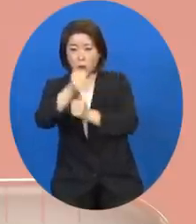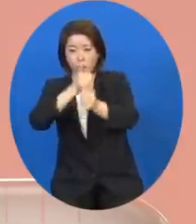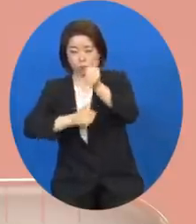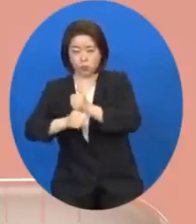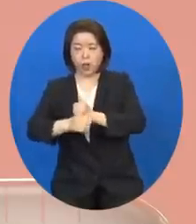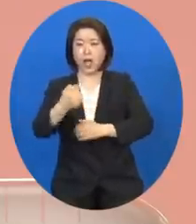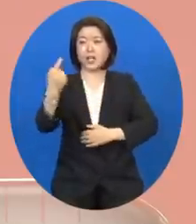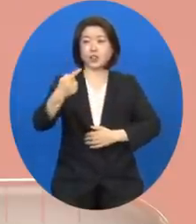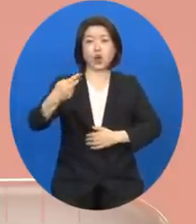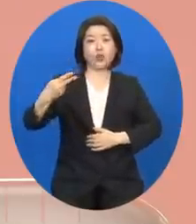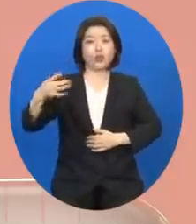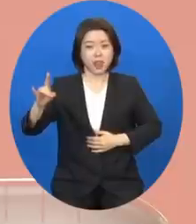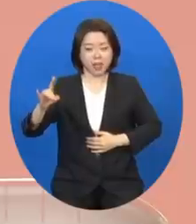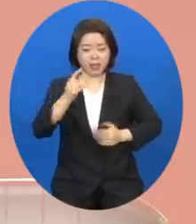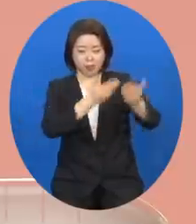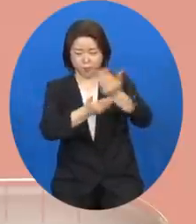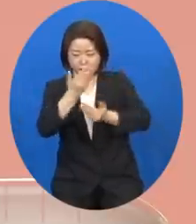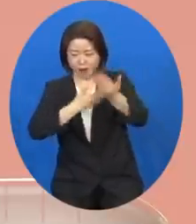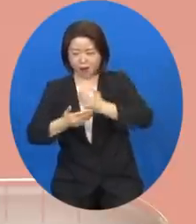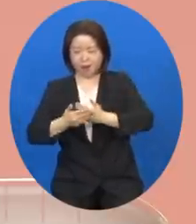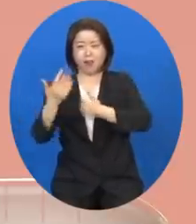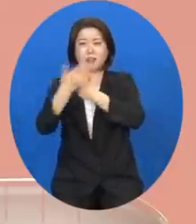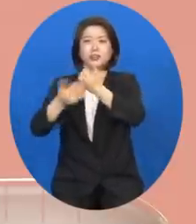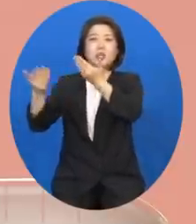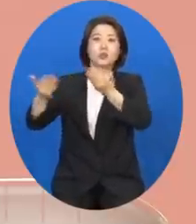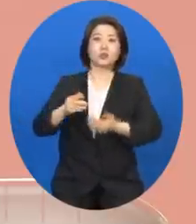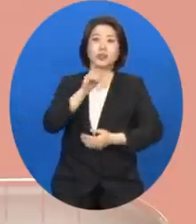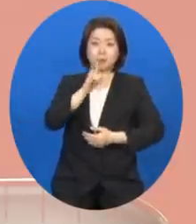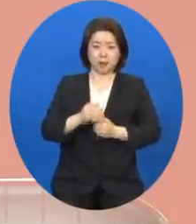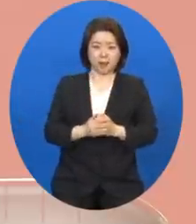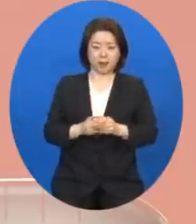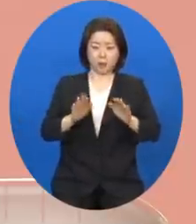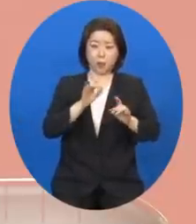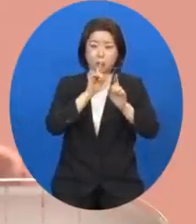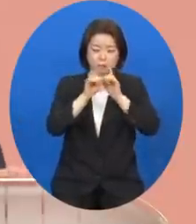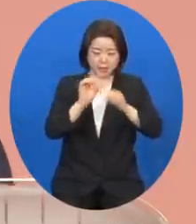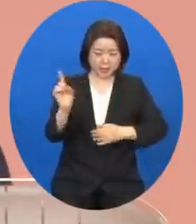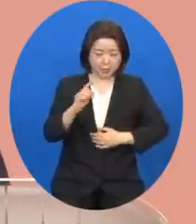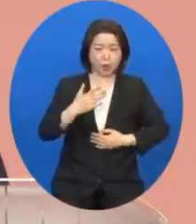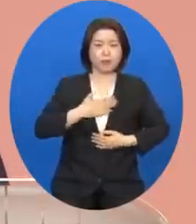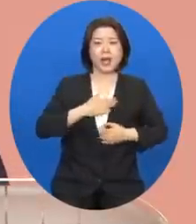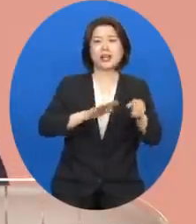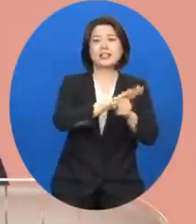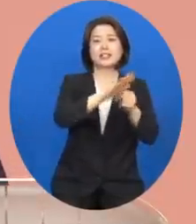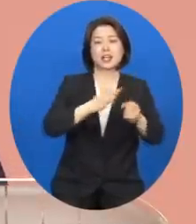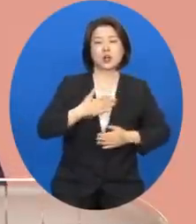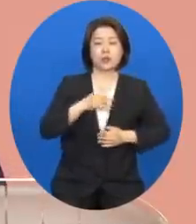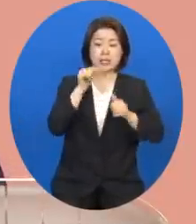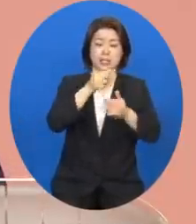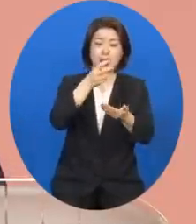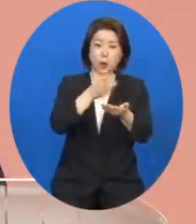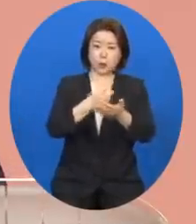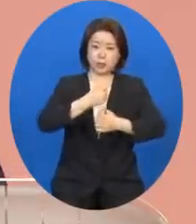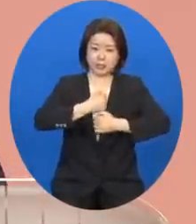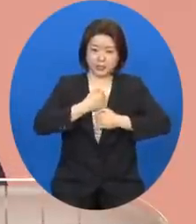은혜를 주시겠다고 하신 겁니다. 오늘 말씀입니다. 나를 사랑하고 내 계명을 지키는